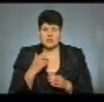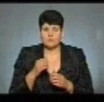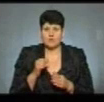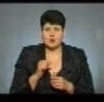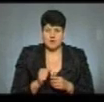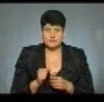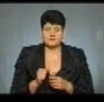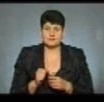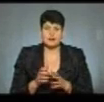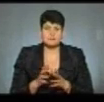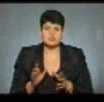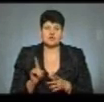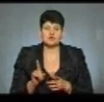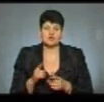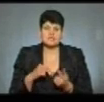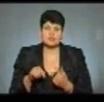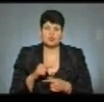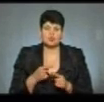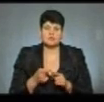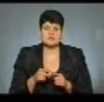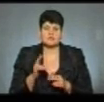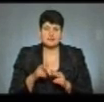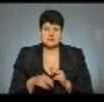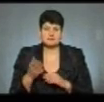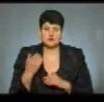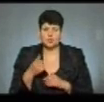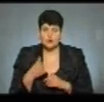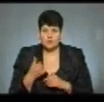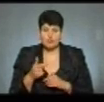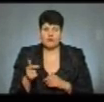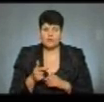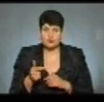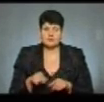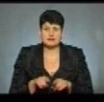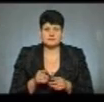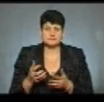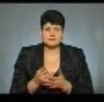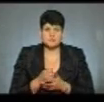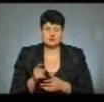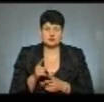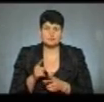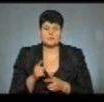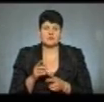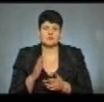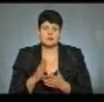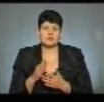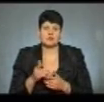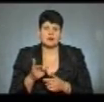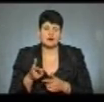Найбільше, що циркулює. В кінці минулого року, в грудні, ми також виявили, що циркулюють